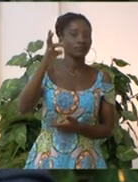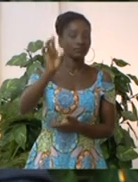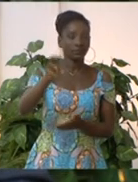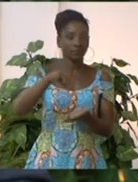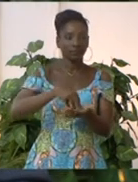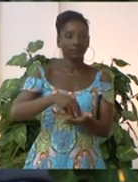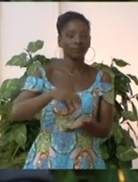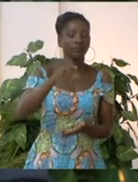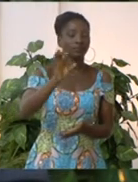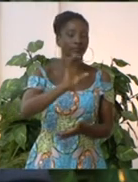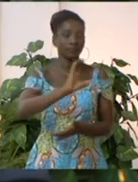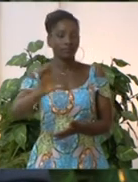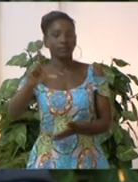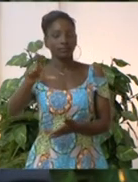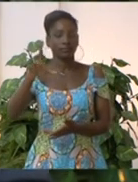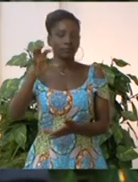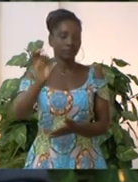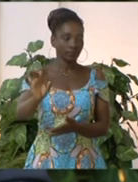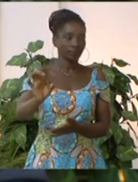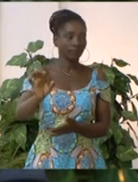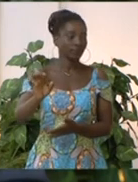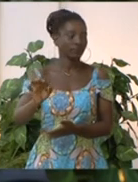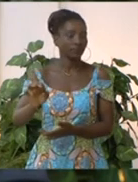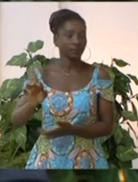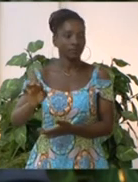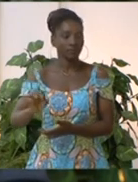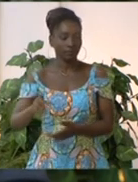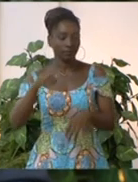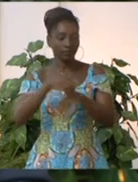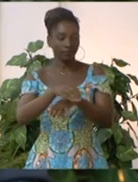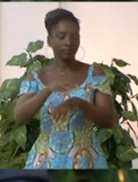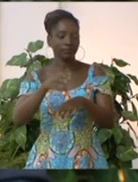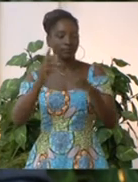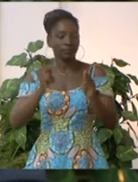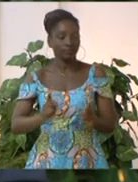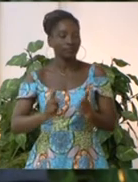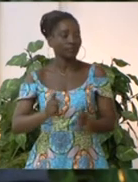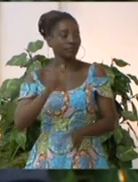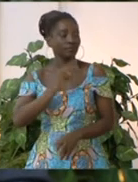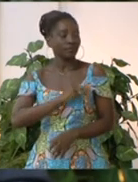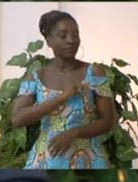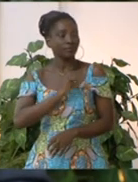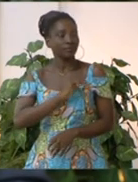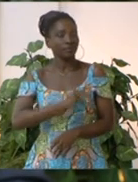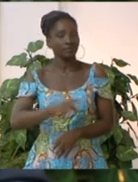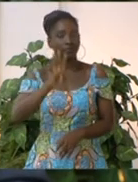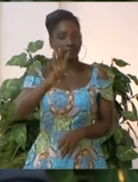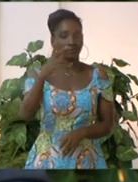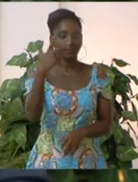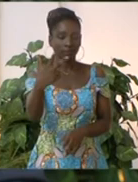personnel d'astreinte 83 votants 10